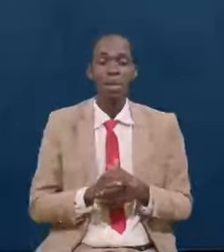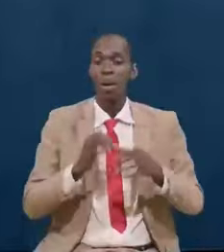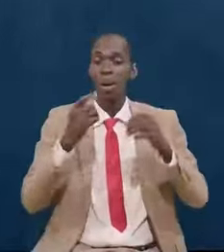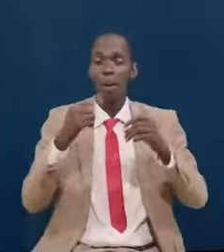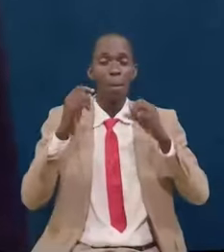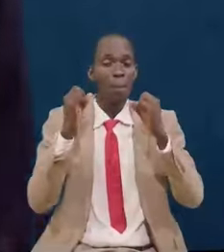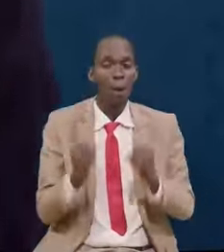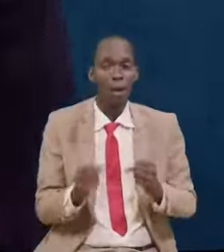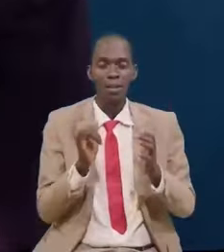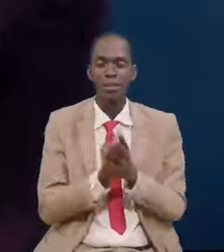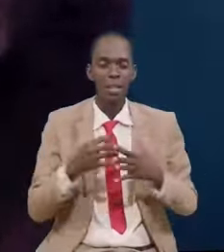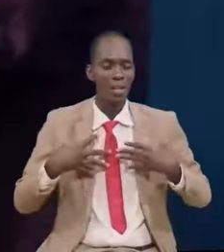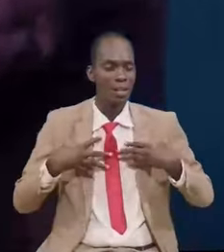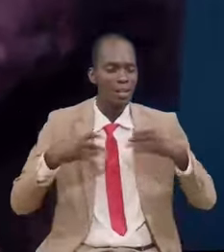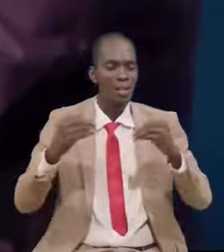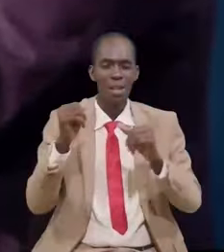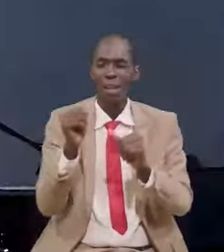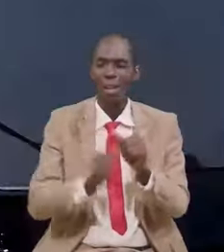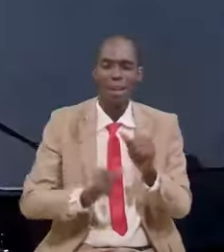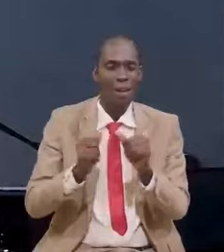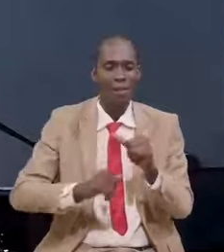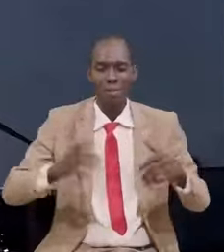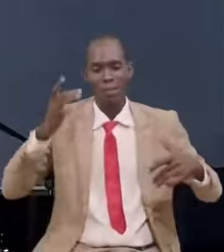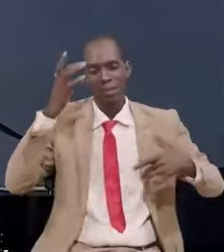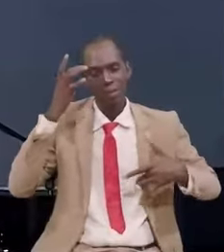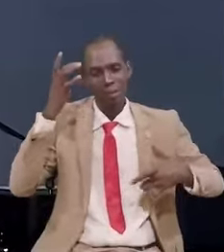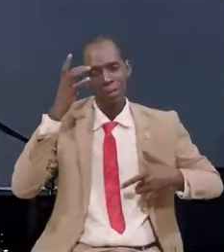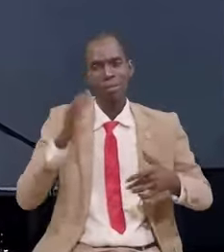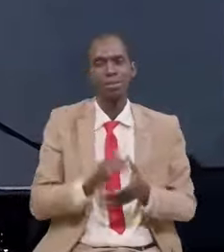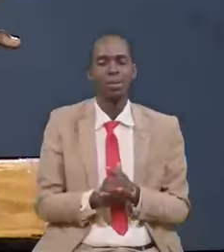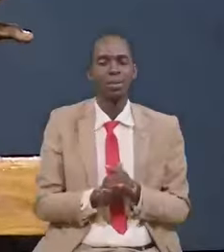La puissance qui guérit toute maladie.